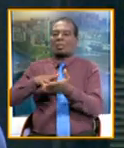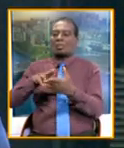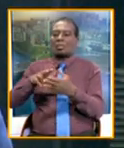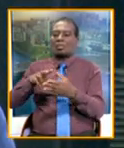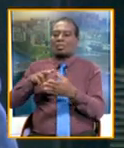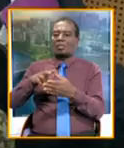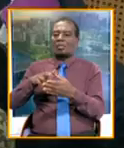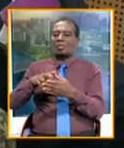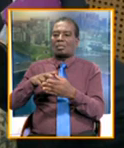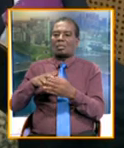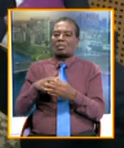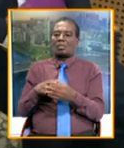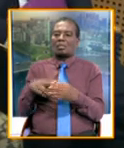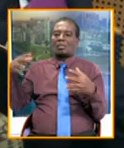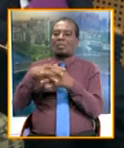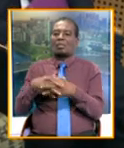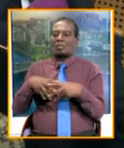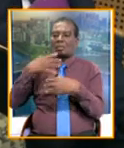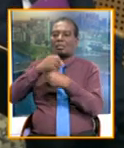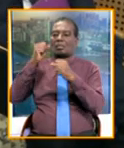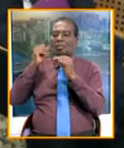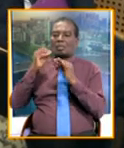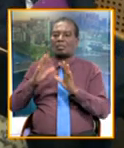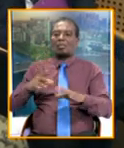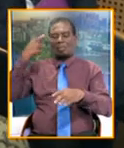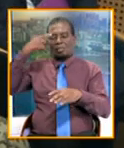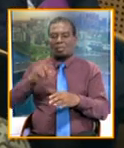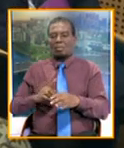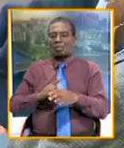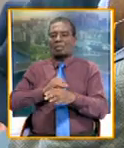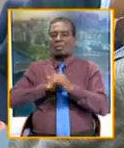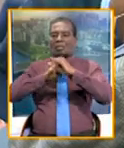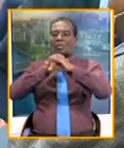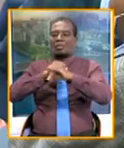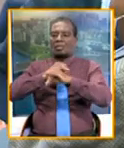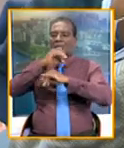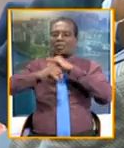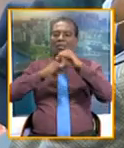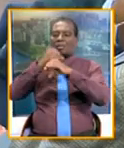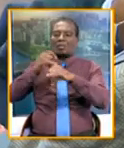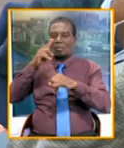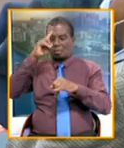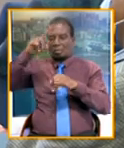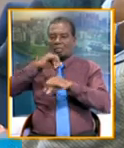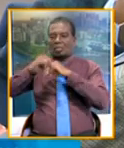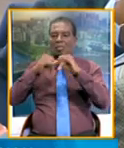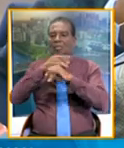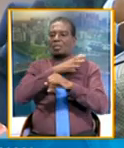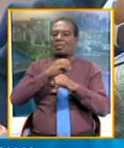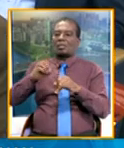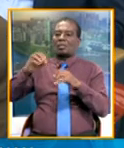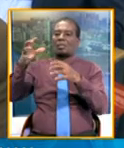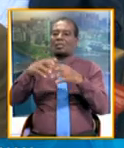va venir en rajouter. L'Union des fabricants pour la protection internationale de la propriété intellectuelle regroupe